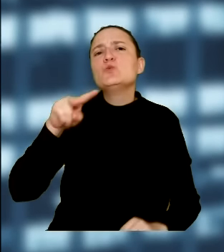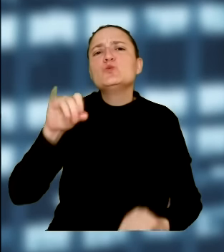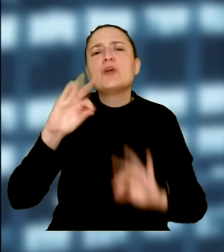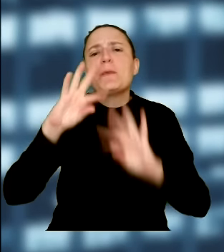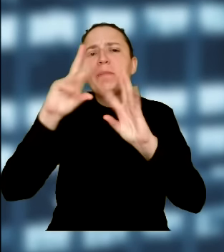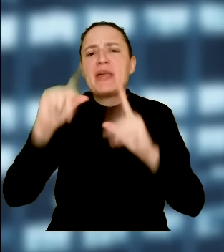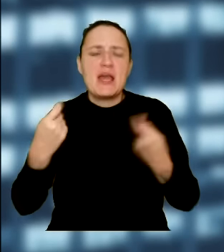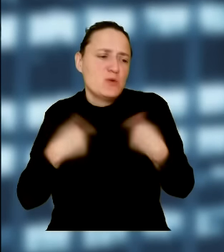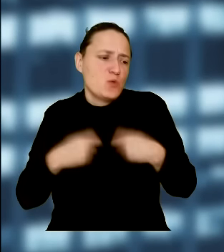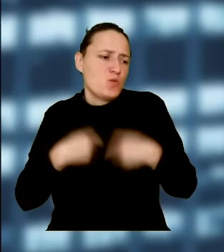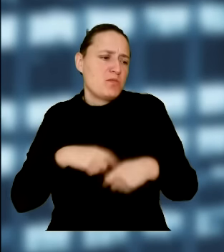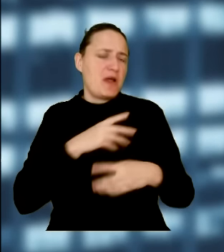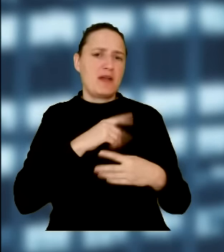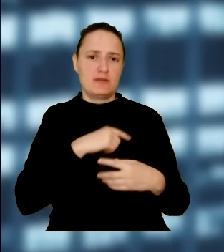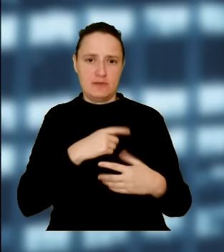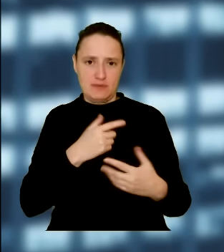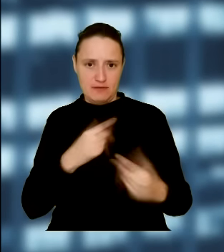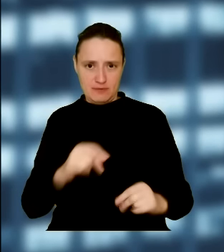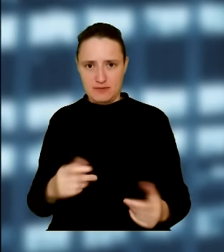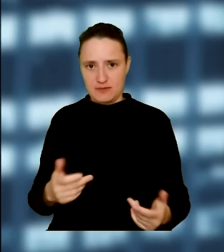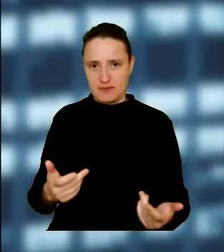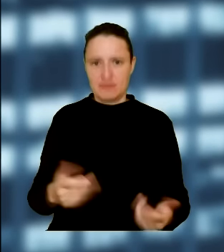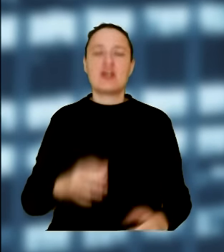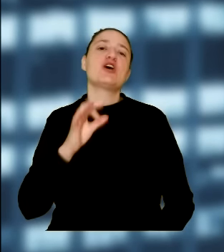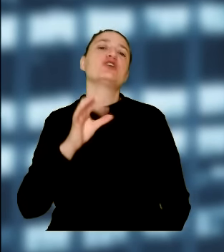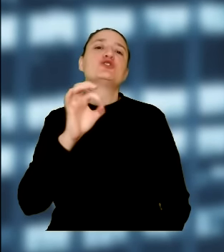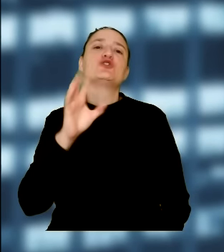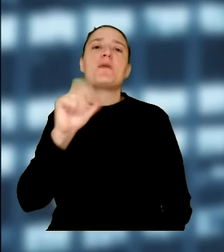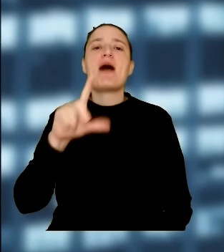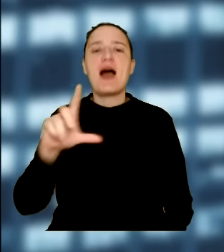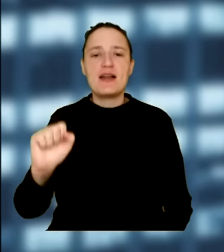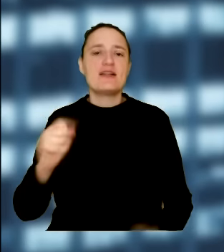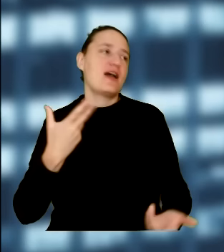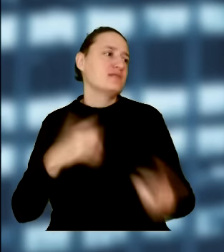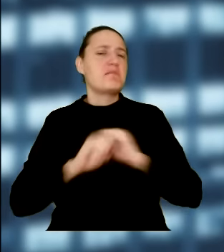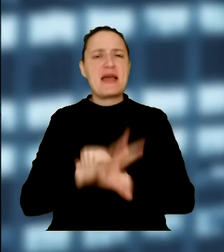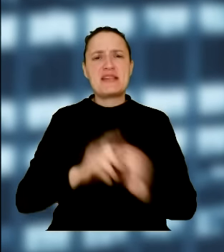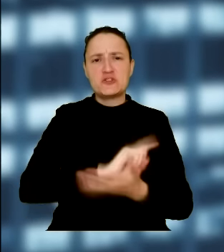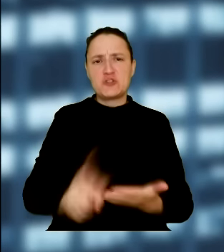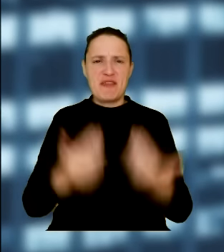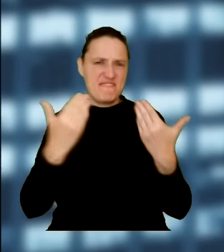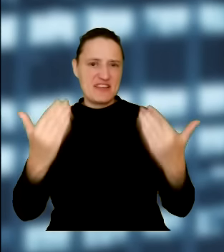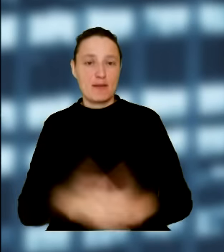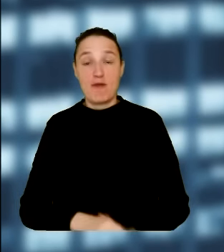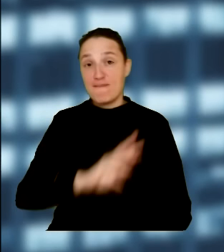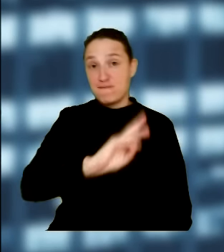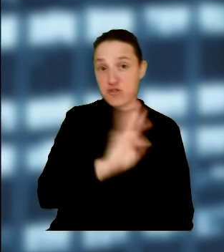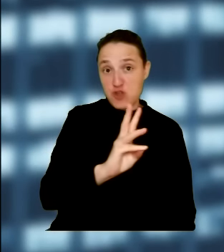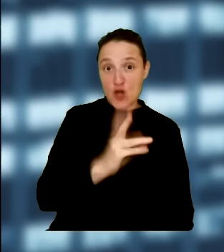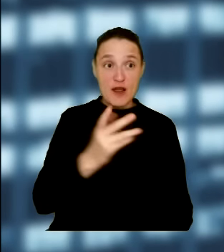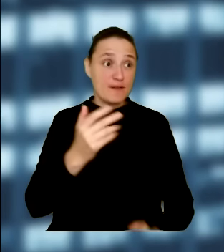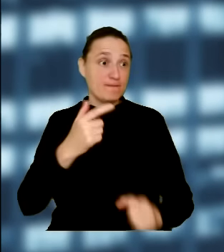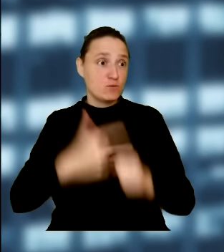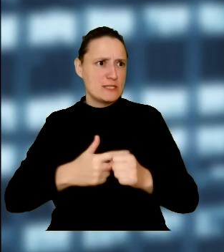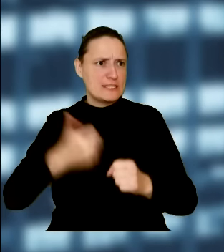że marynarka, marynarka. Mówi się Jacek Sobolewski tam w szybkich mediach. Jest wtorek, 21 maja, niech ja